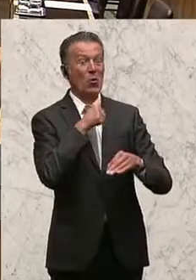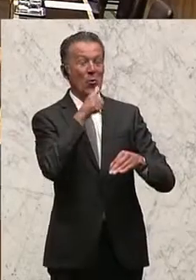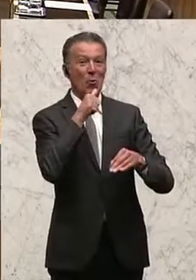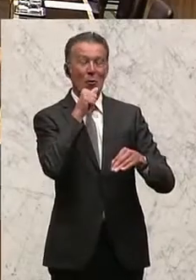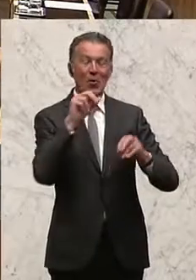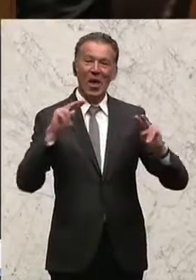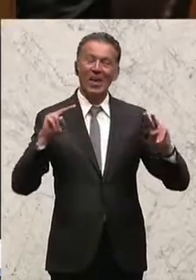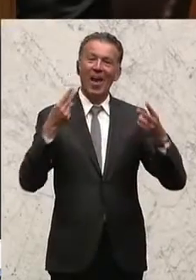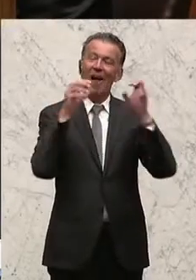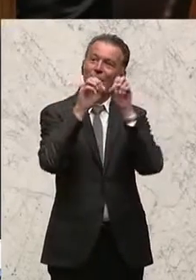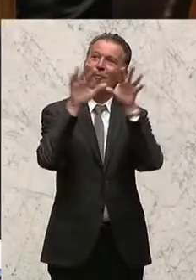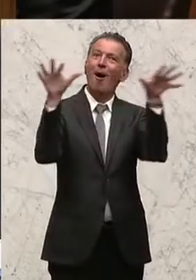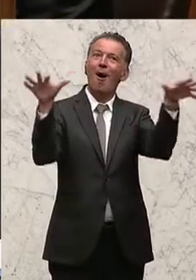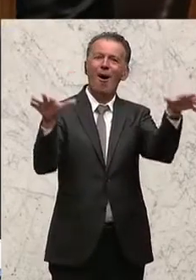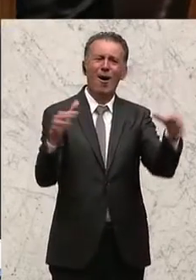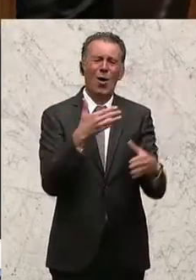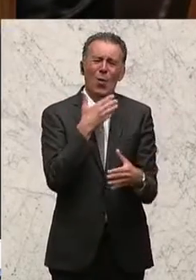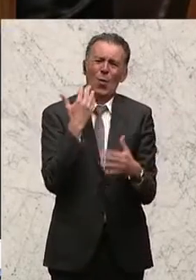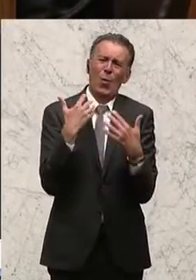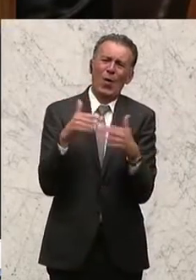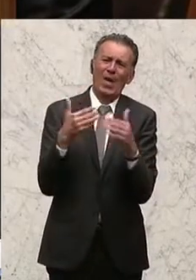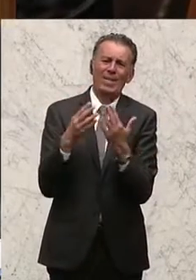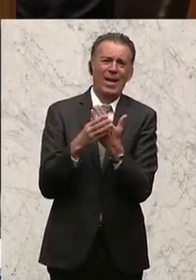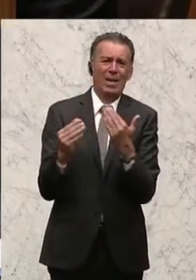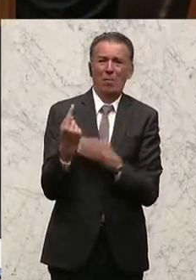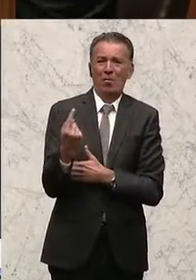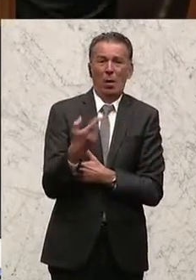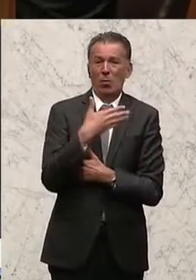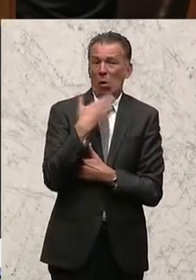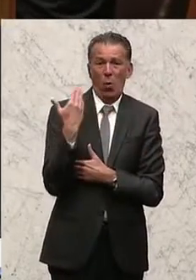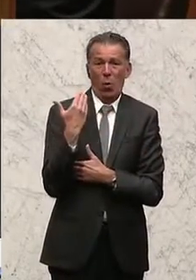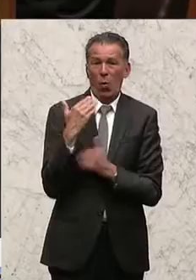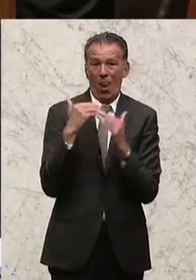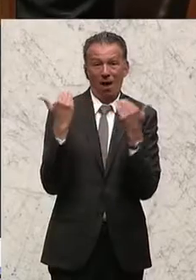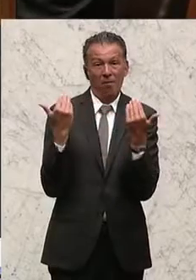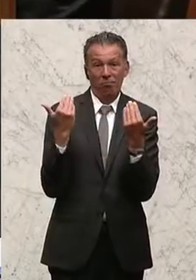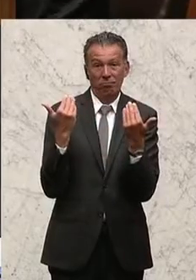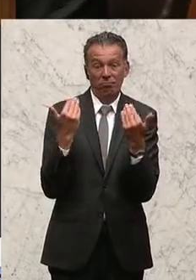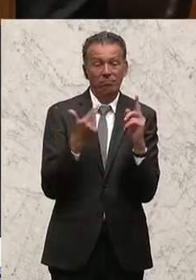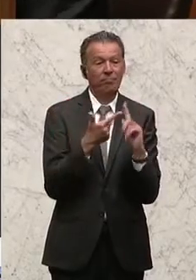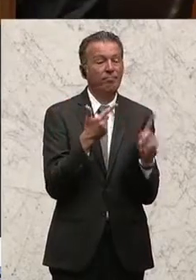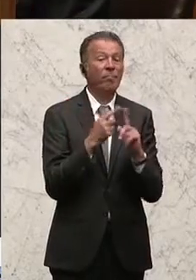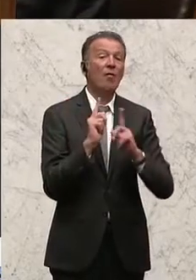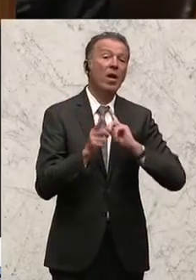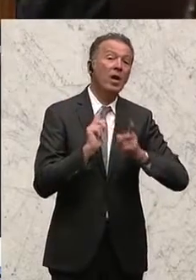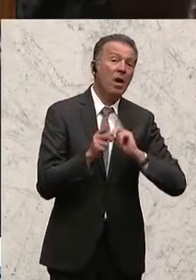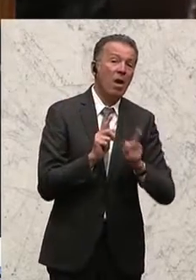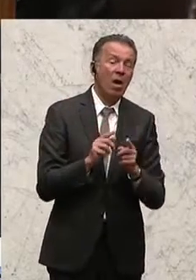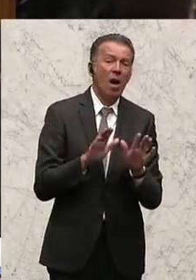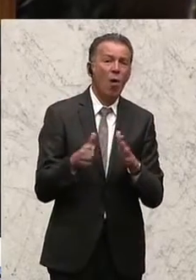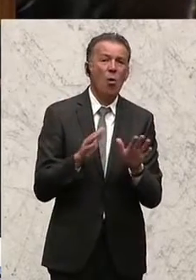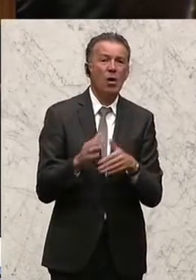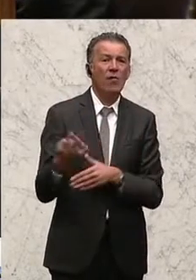das bitte doch nicht den Fachleuten, die lachen ja nicht einmal mehr drüber. Der zweite Punkt ist der Verkehr. Wir haben ungefähr